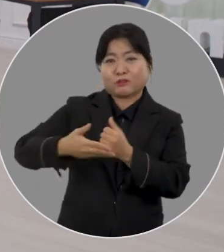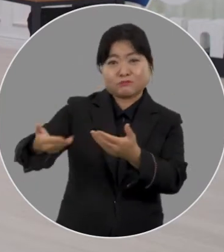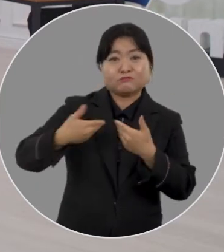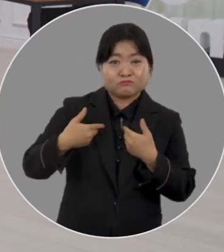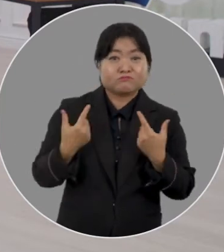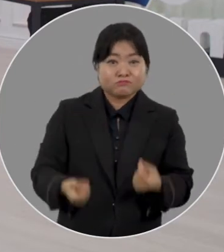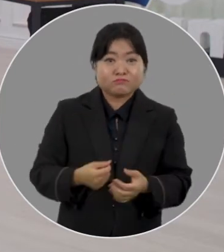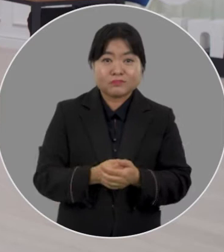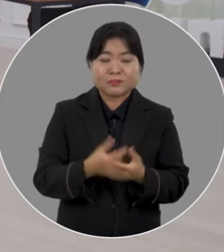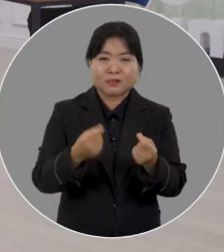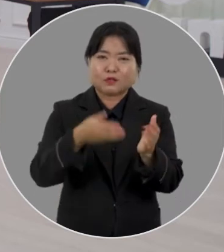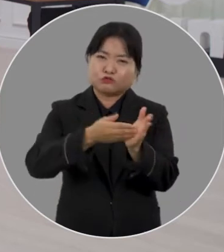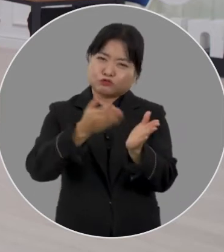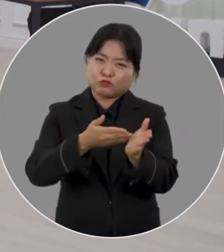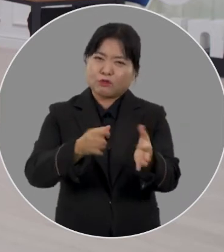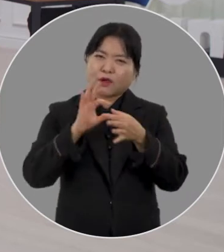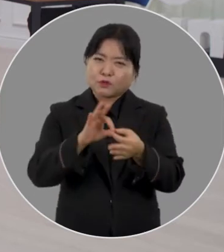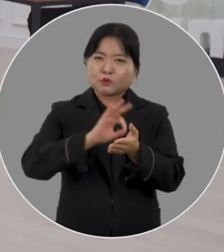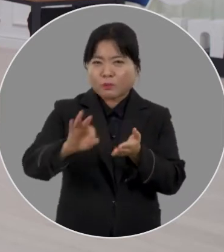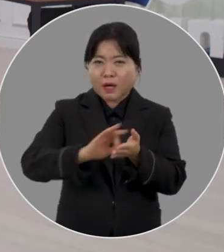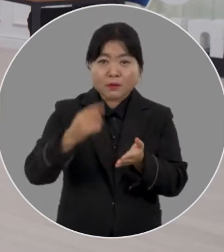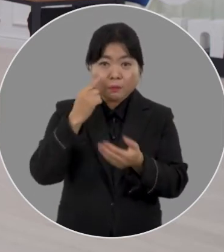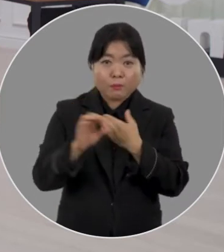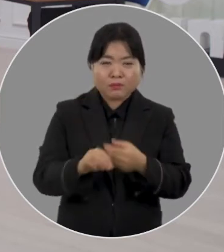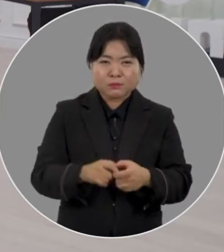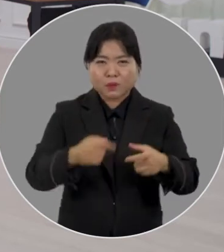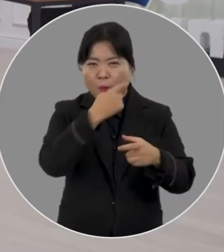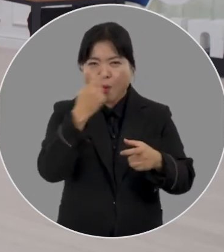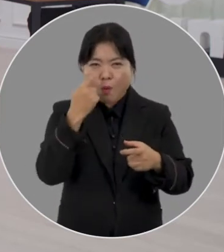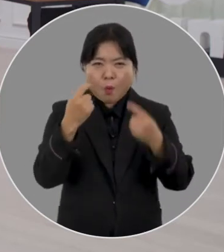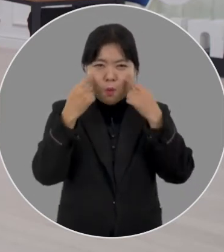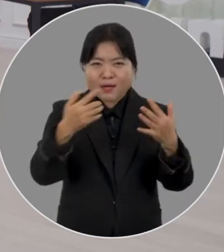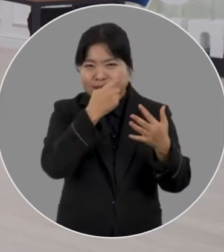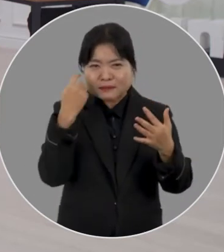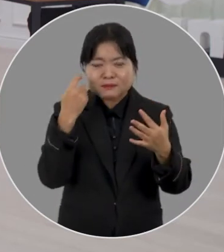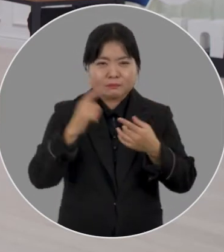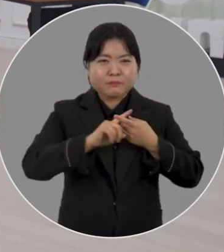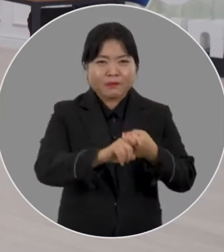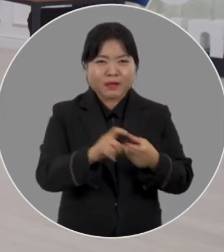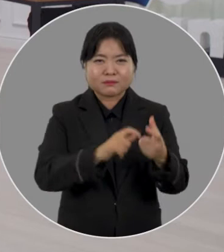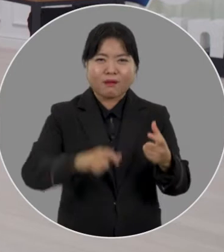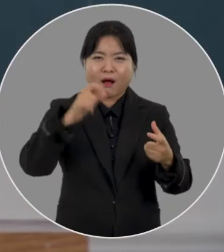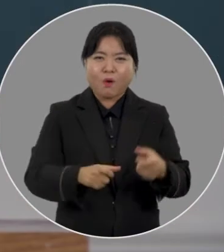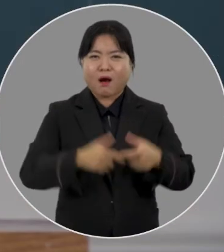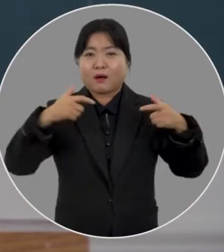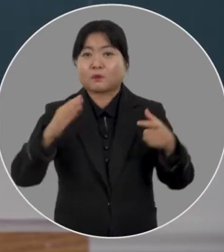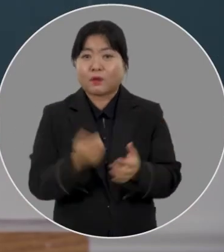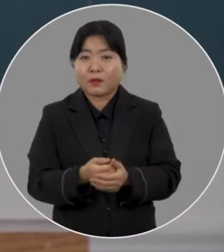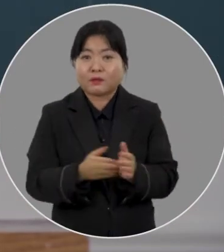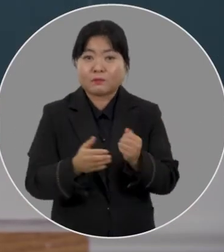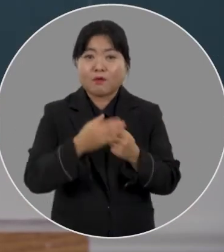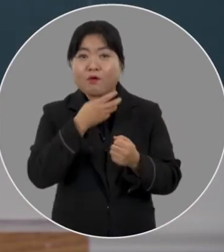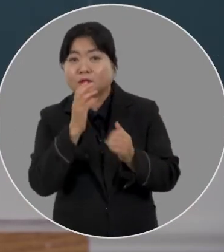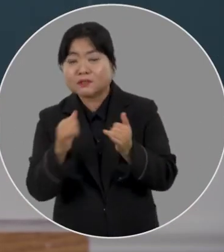추천하잖아요. 그러니까 그런 식으로 뉴스도 계속 소비를 하다 보면 점점 확증 편향이 강화될 수밖에 없는 그런 거죠. 그래서 어르신들이